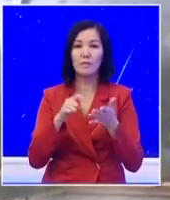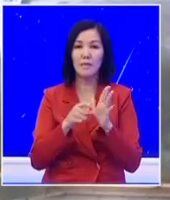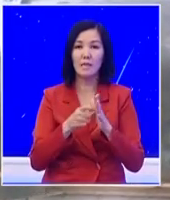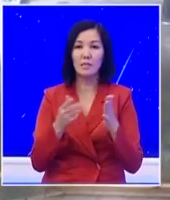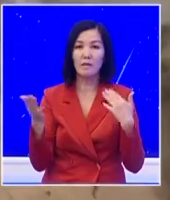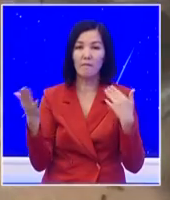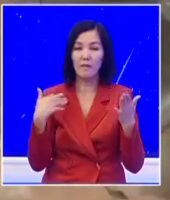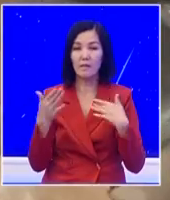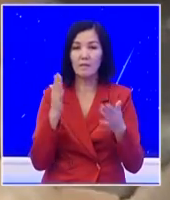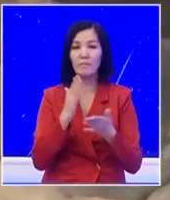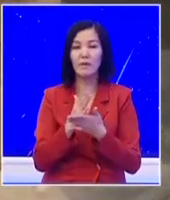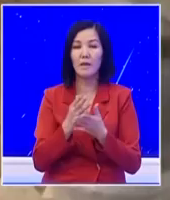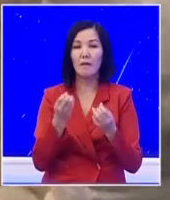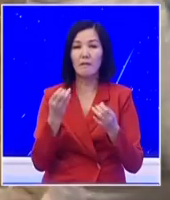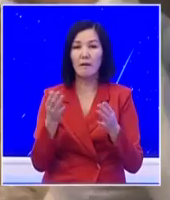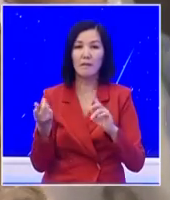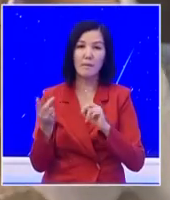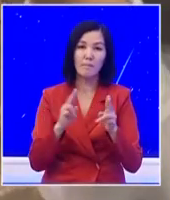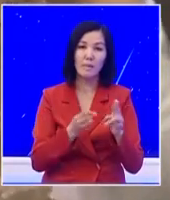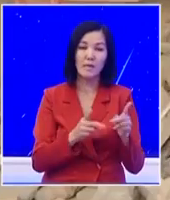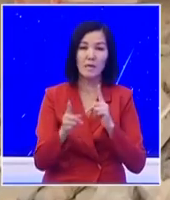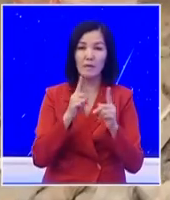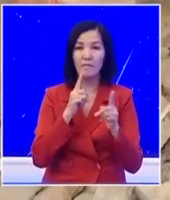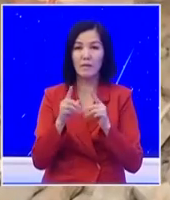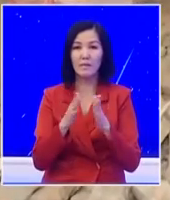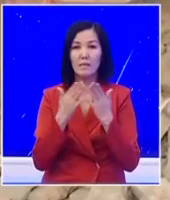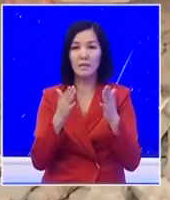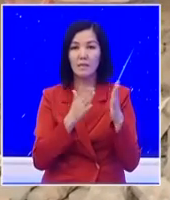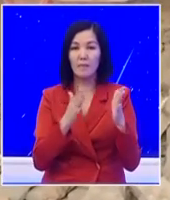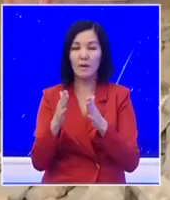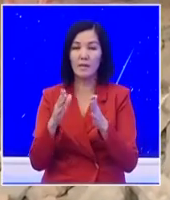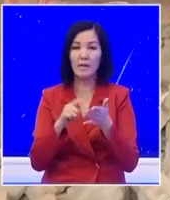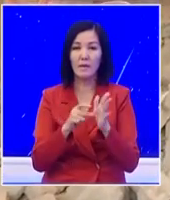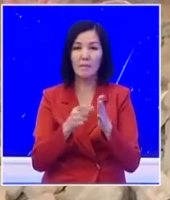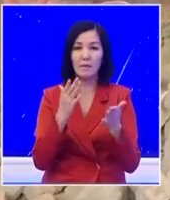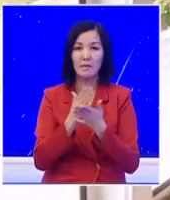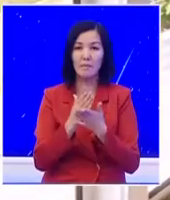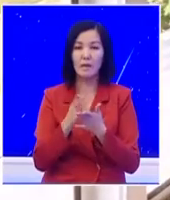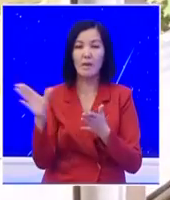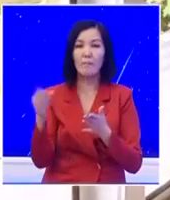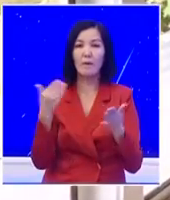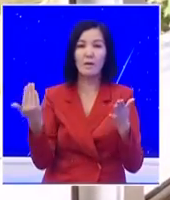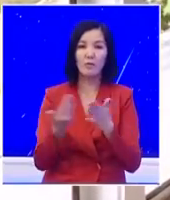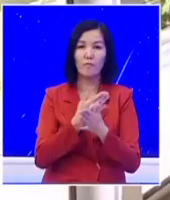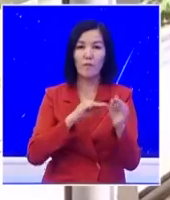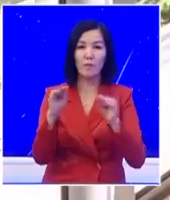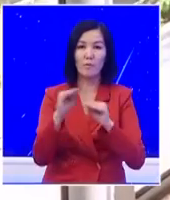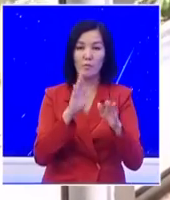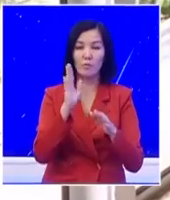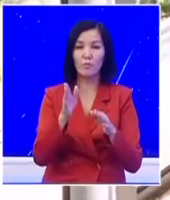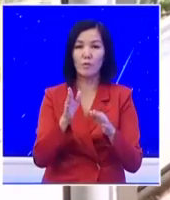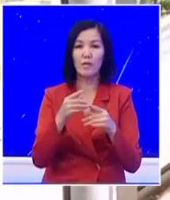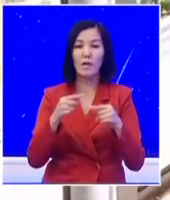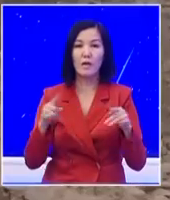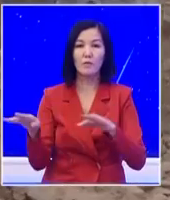бірге ашылмақ. Одан бөлек би, конференц залы мен кітапхана кабинеттері болады. Барлығы заманауи үлгіде жабдықталады. Тіпті